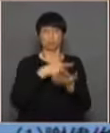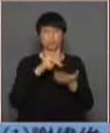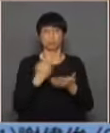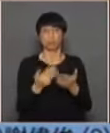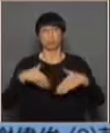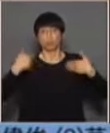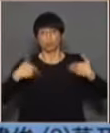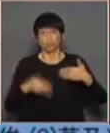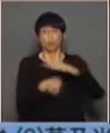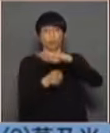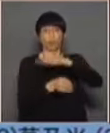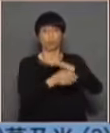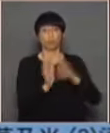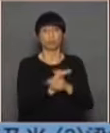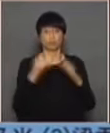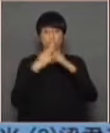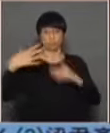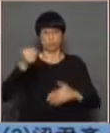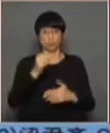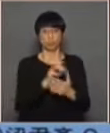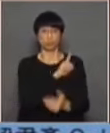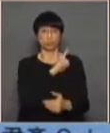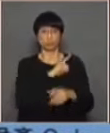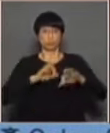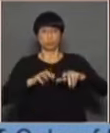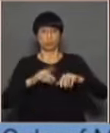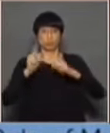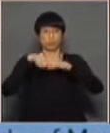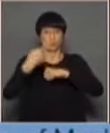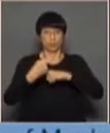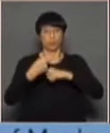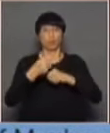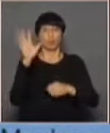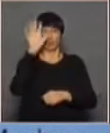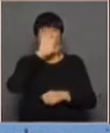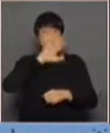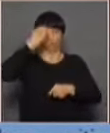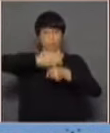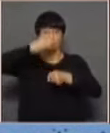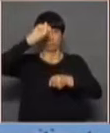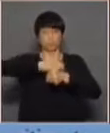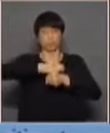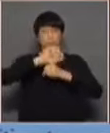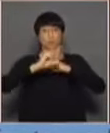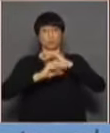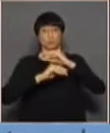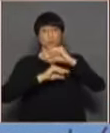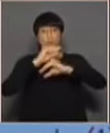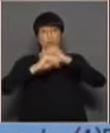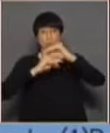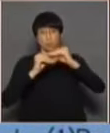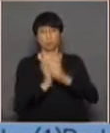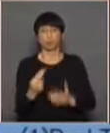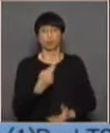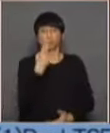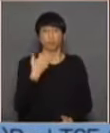室，处长本人亦都在办公室僭建私人浴室和厕所。至于15亿元的空管系统又失